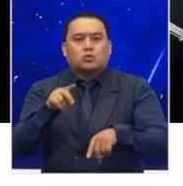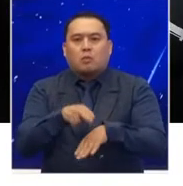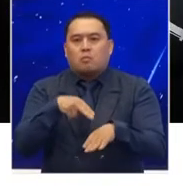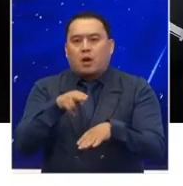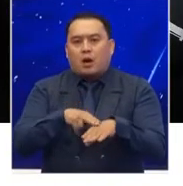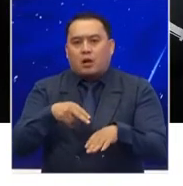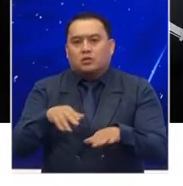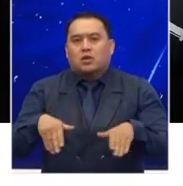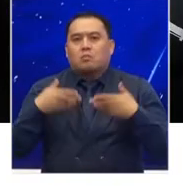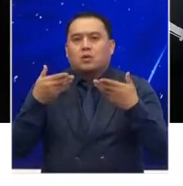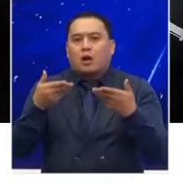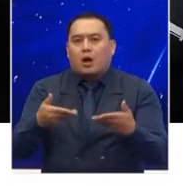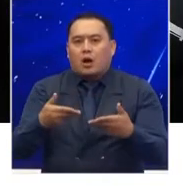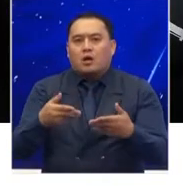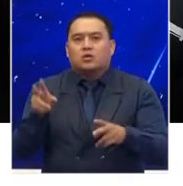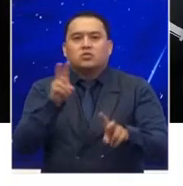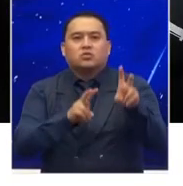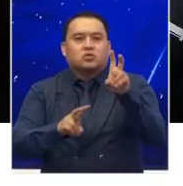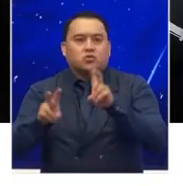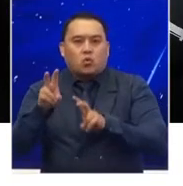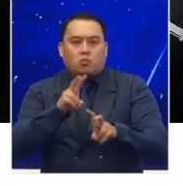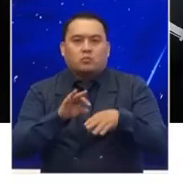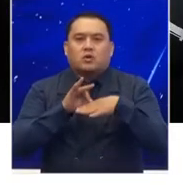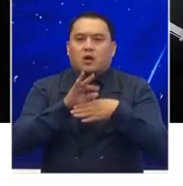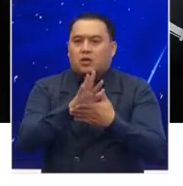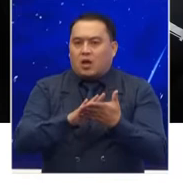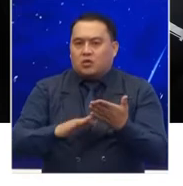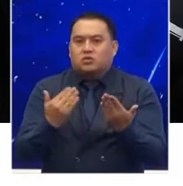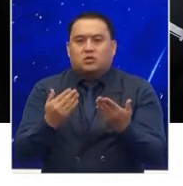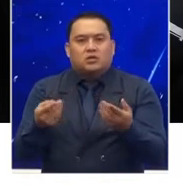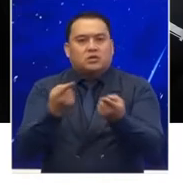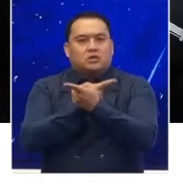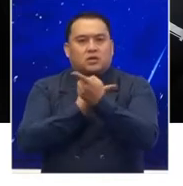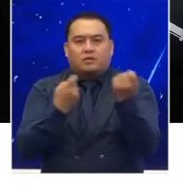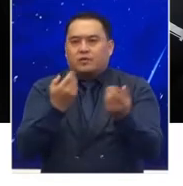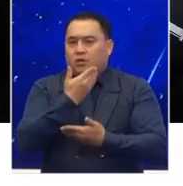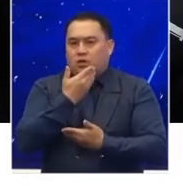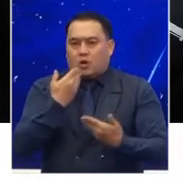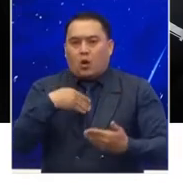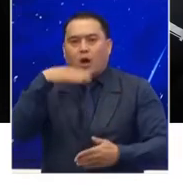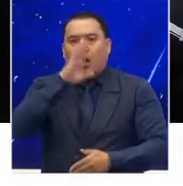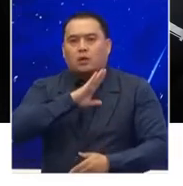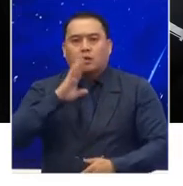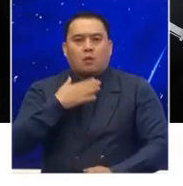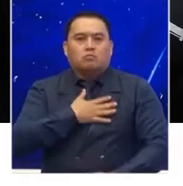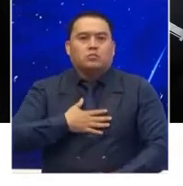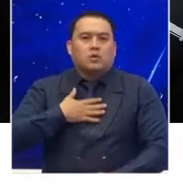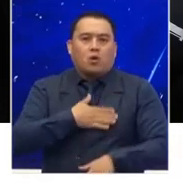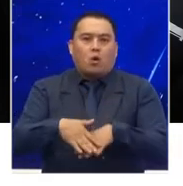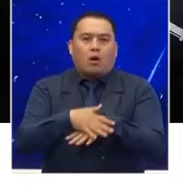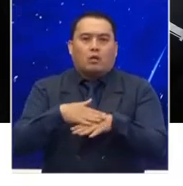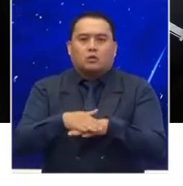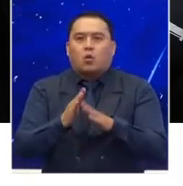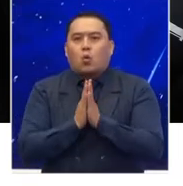полиция қызметіне де жүгінген, жан-жақты іздеу жүріп жатыр. Алайда әлі күнге еш хабар жоқ. Ата-анасы алаңдаулы, халықтан көмек